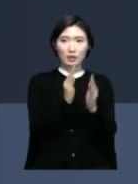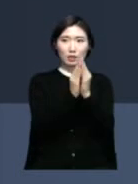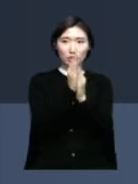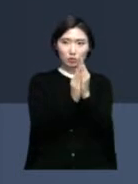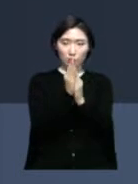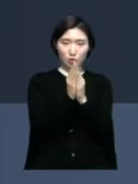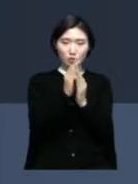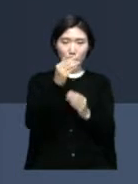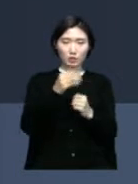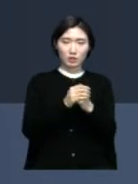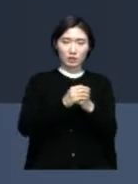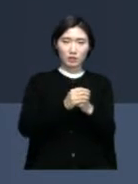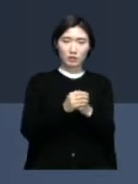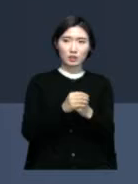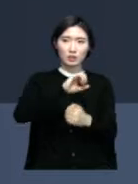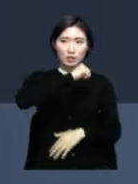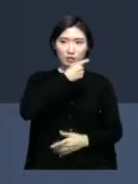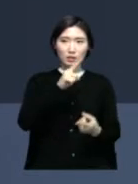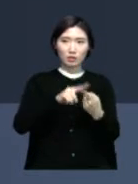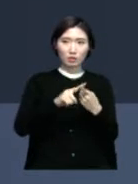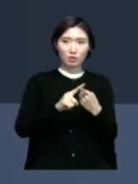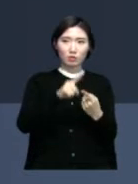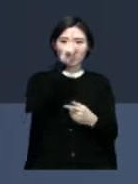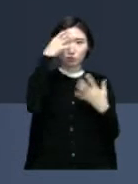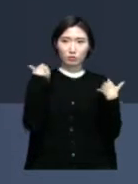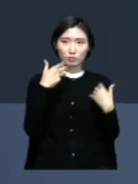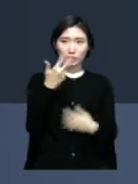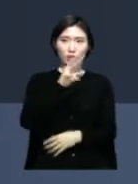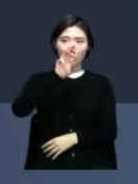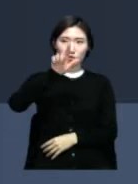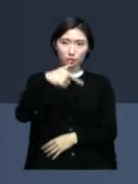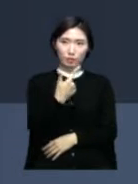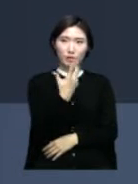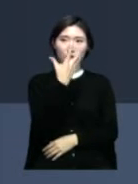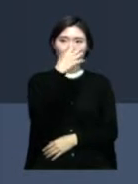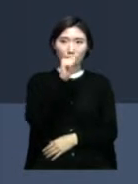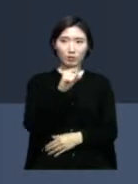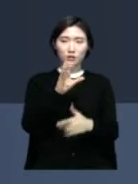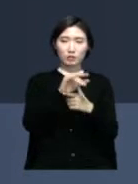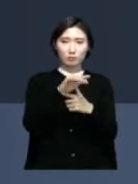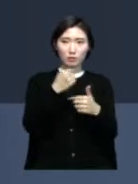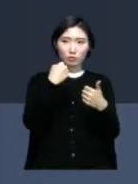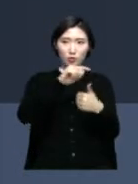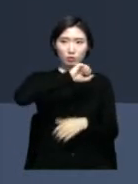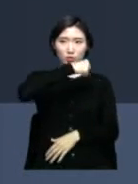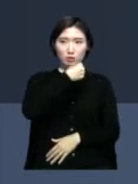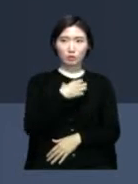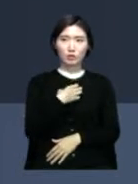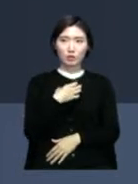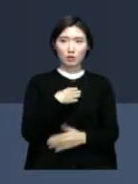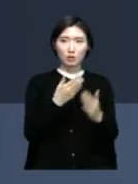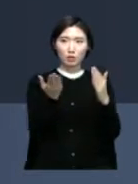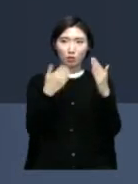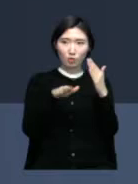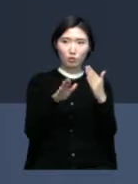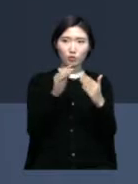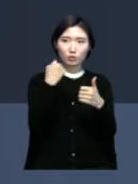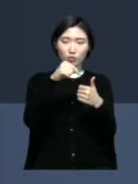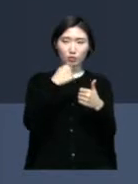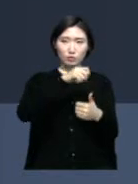에서 정부지원 8천 600억원 으로는 지방 교육재정 위기와 공교육 정상화 실현이 불가능하다 고